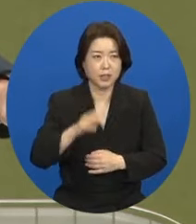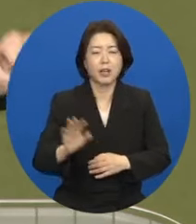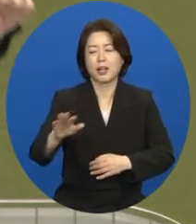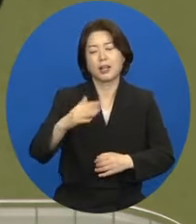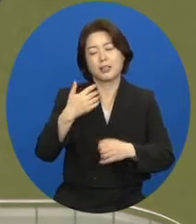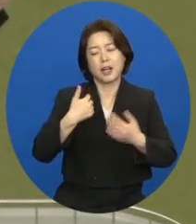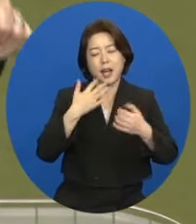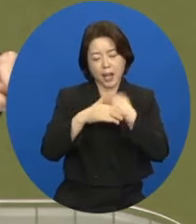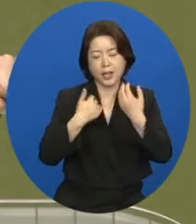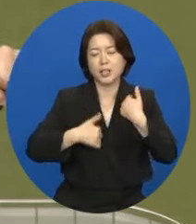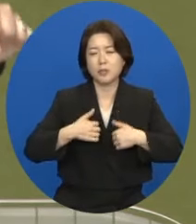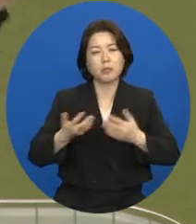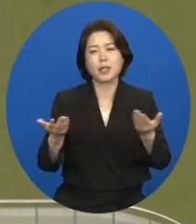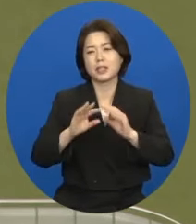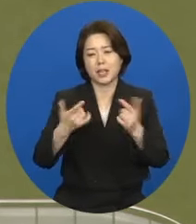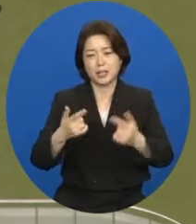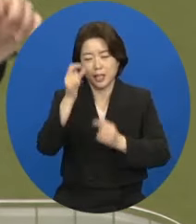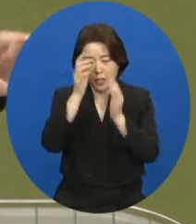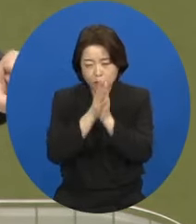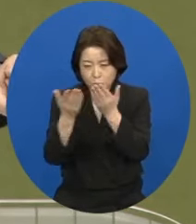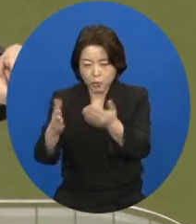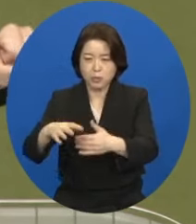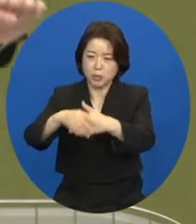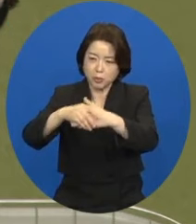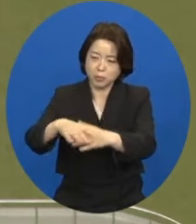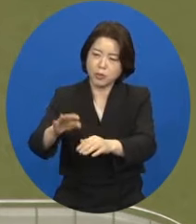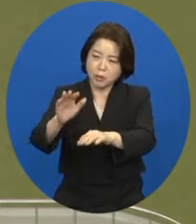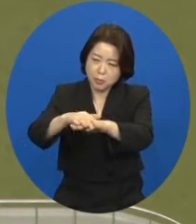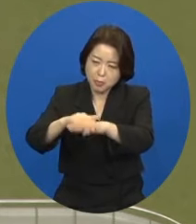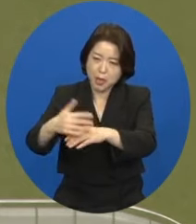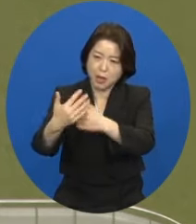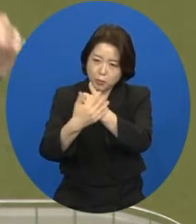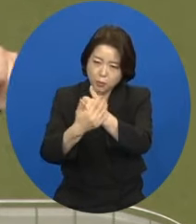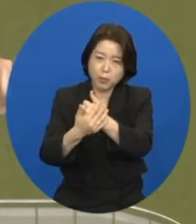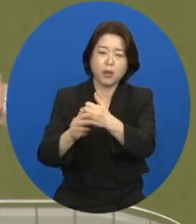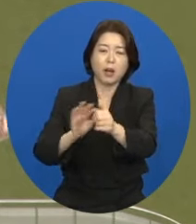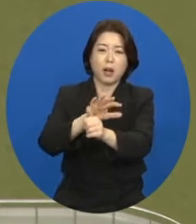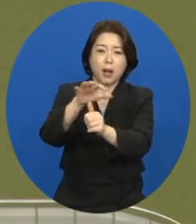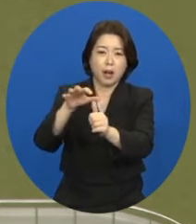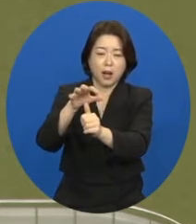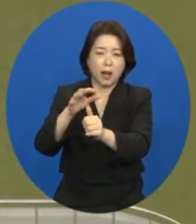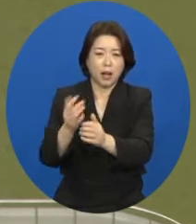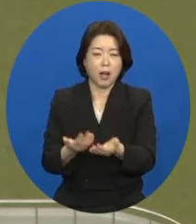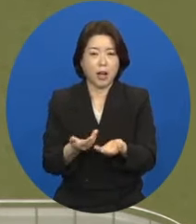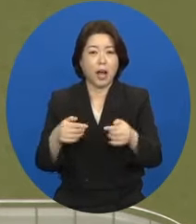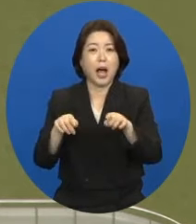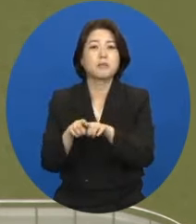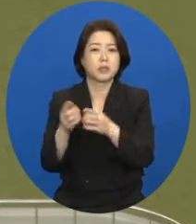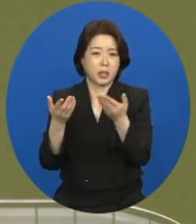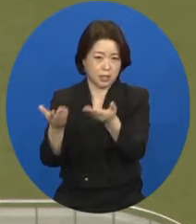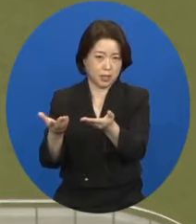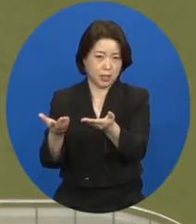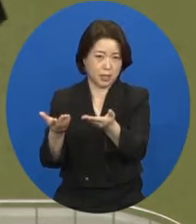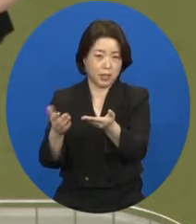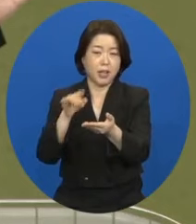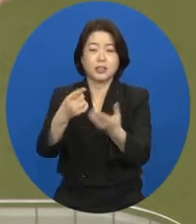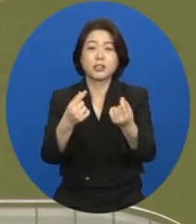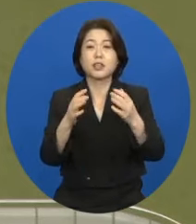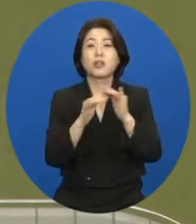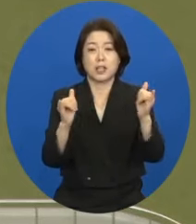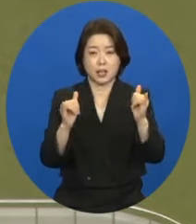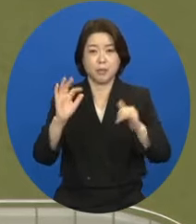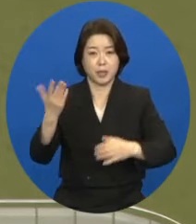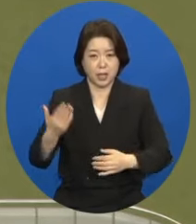결정이 아니야. 기도해 주면서, 손을 붙잡아 주면서, 함께 하면서, 그리고 여러분 주위에